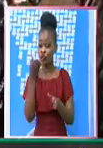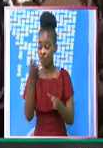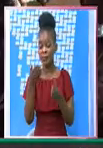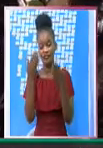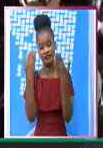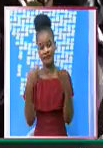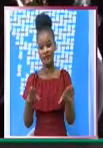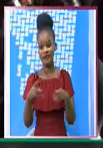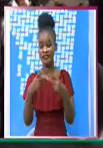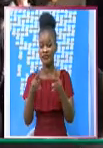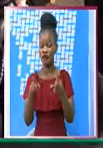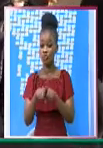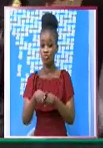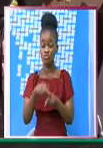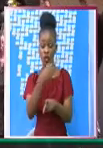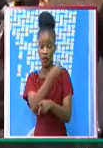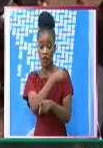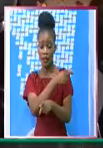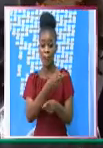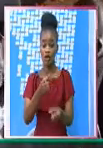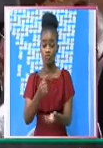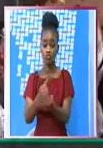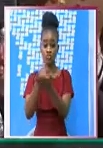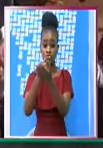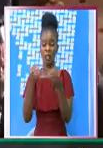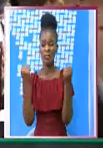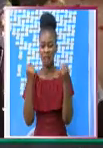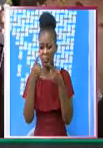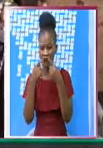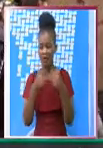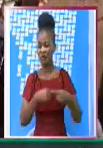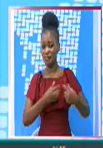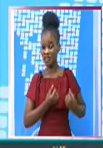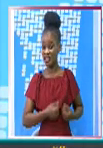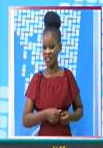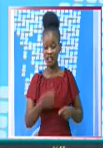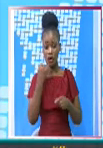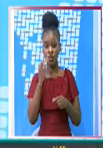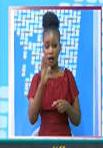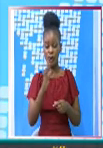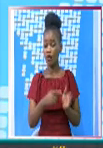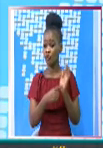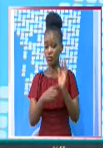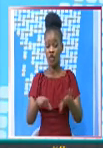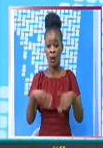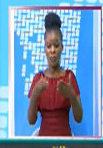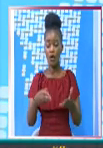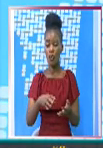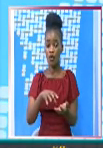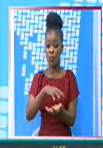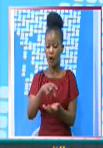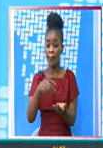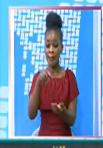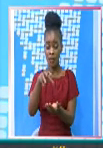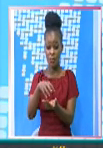alese ng'alitandise. Eddwaliro lino lyakuyamba ku balwadde ba kansa. Beatrice Anywa hatubuulidde nti mu ssako